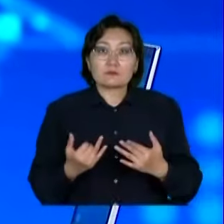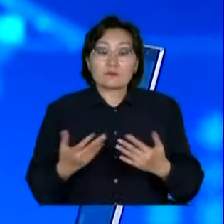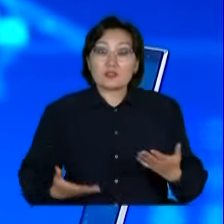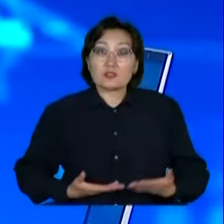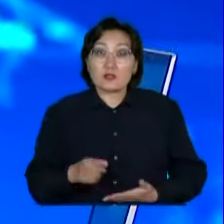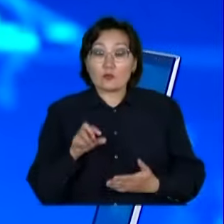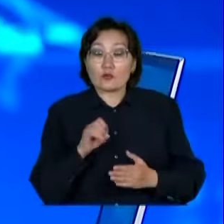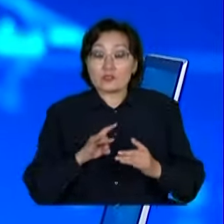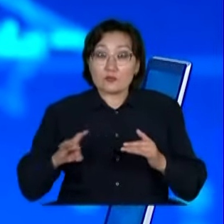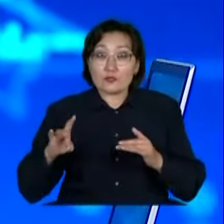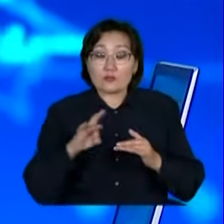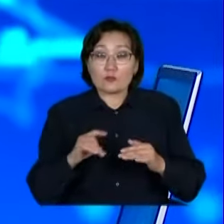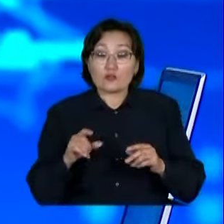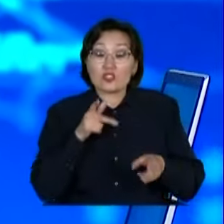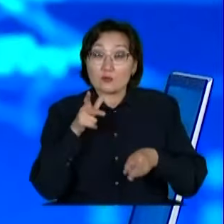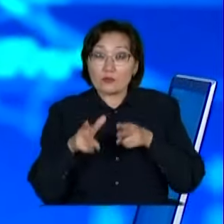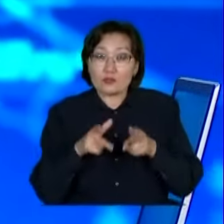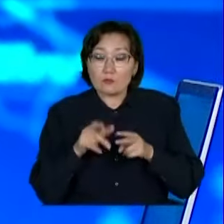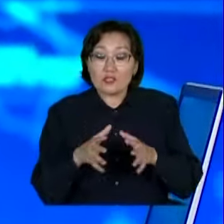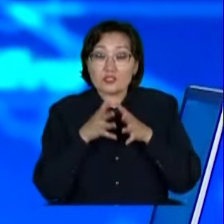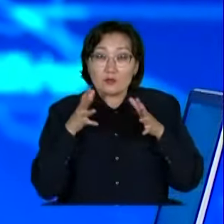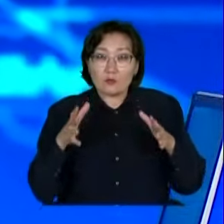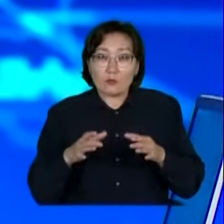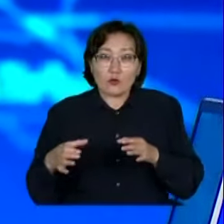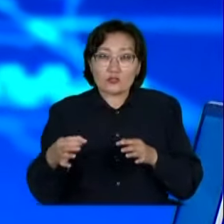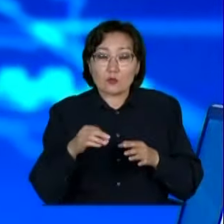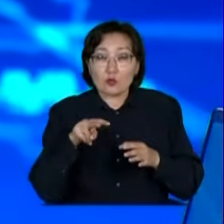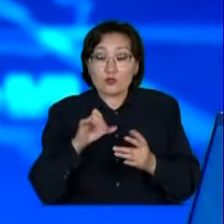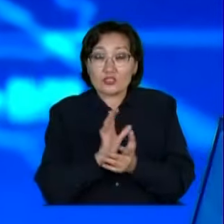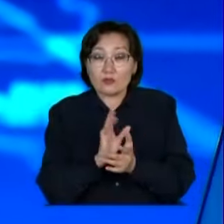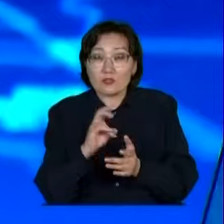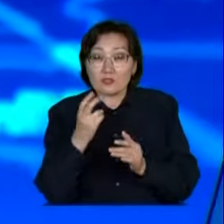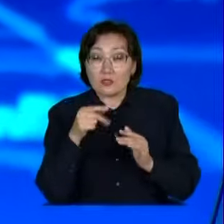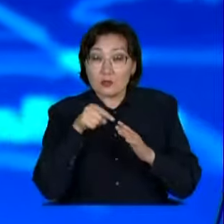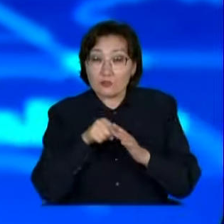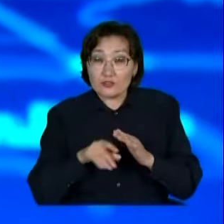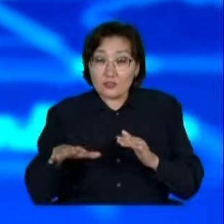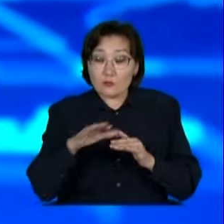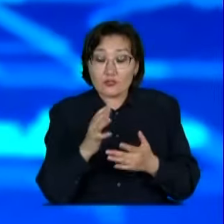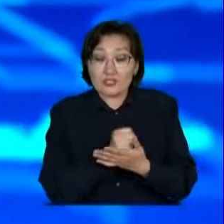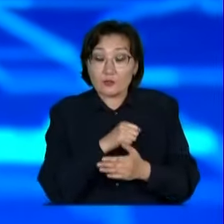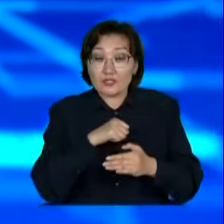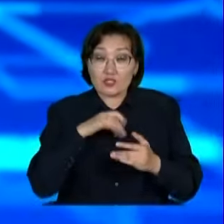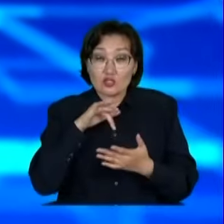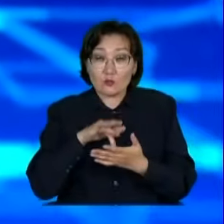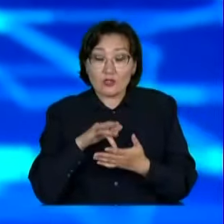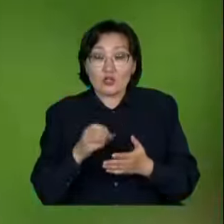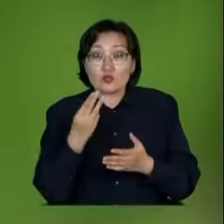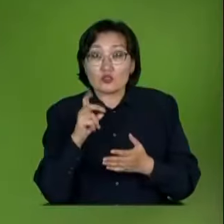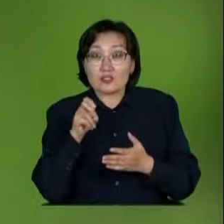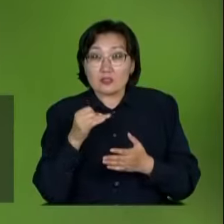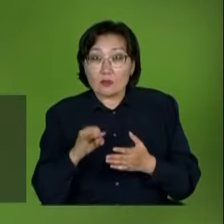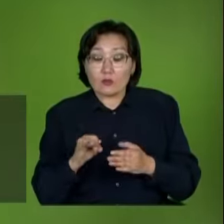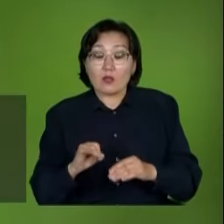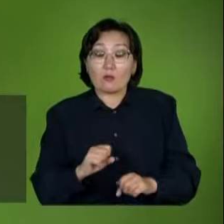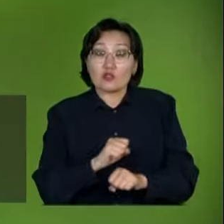Жители Бурабайского района забили тревогу из-за огромных мазутных луж в национальном парке. Их обнаружили в самом центре Щучинско-Боровской